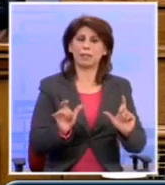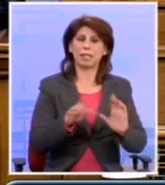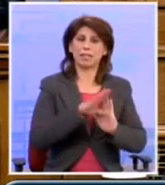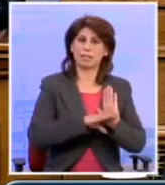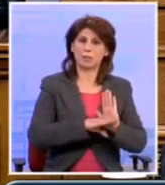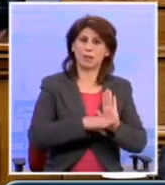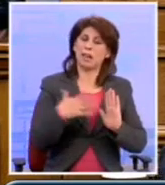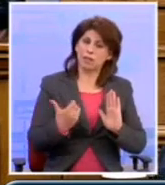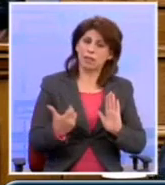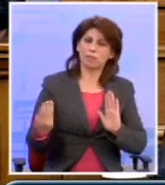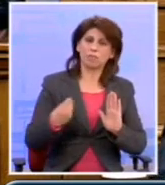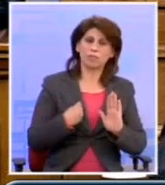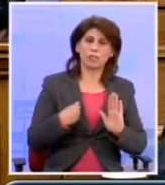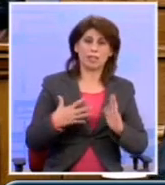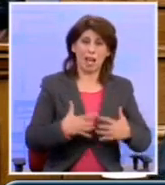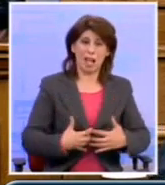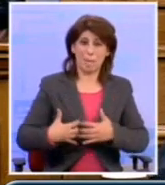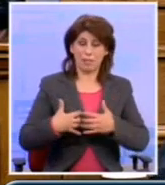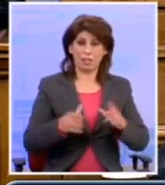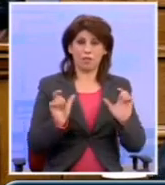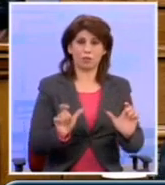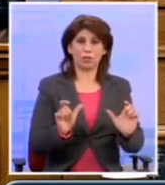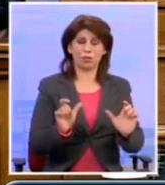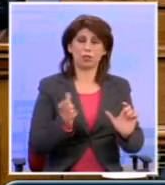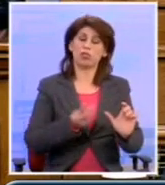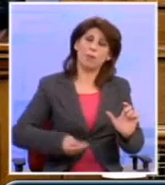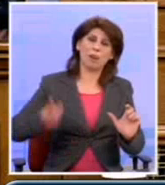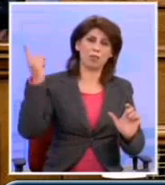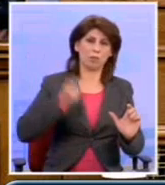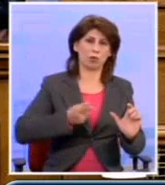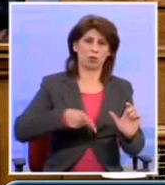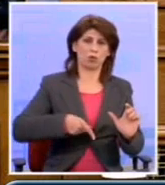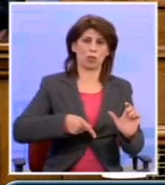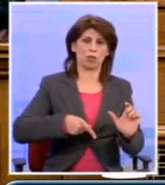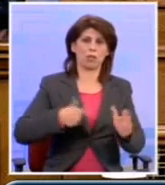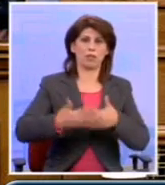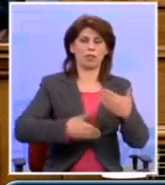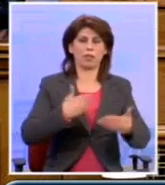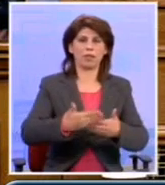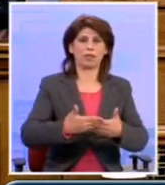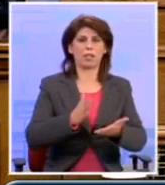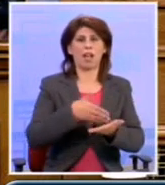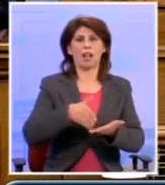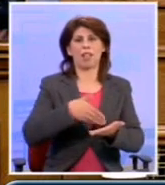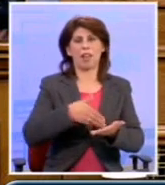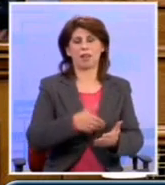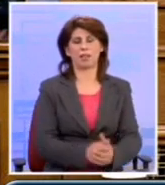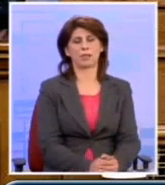νέα κυβέρνηση την αμυντική βιομηχανία στο μεγαλύτερο μέρος της σε διαδικασία